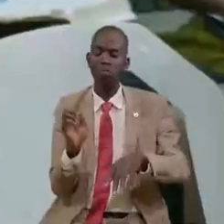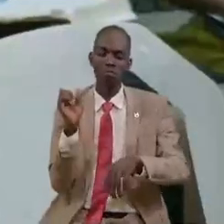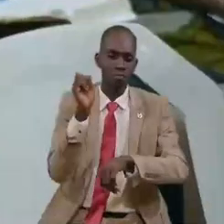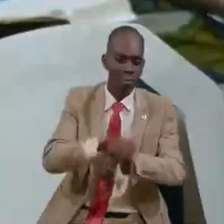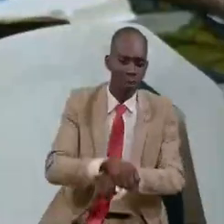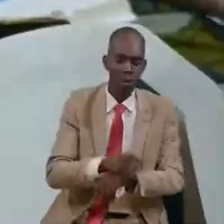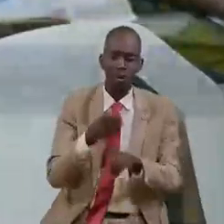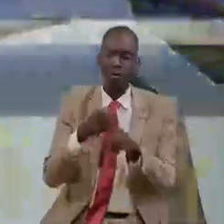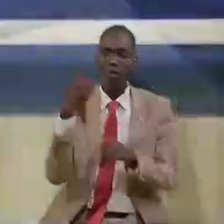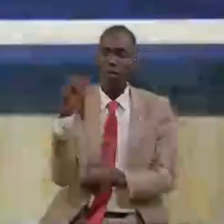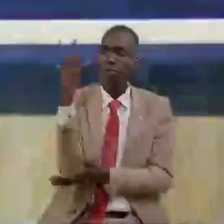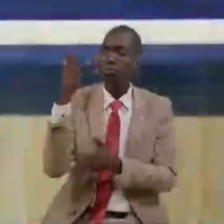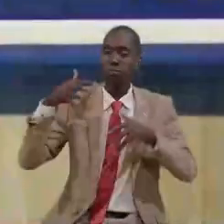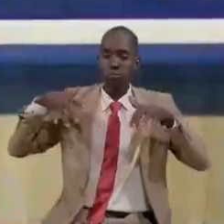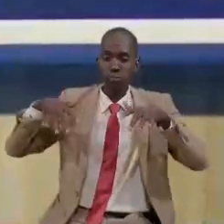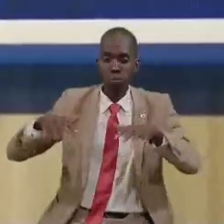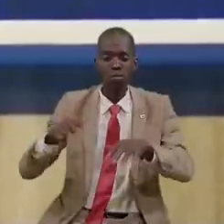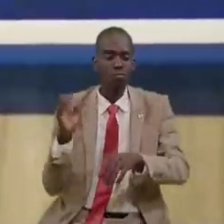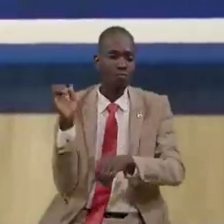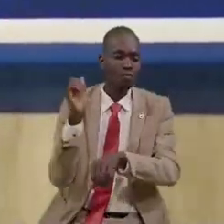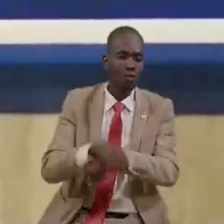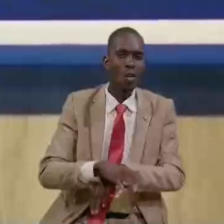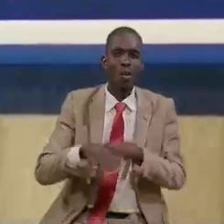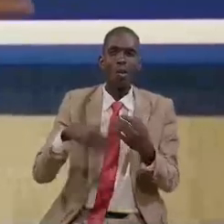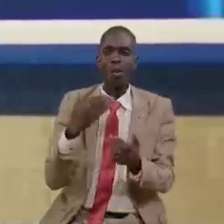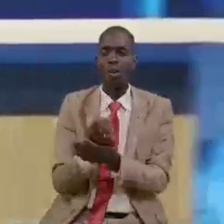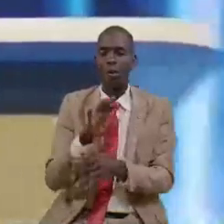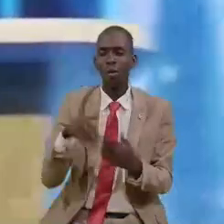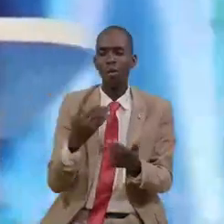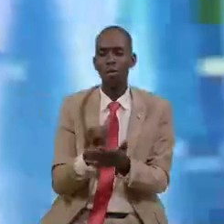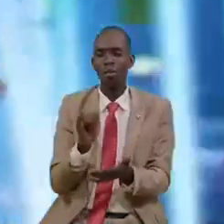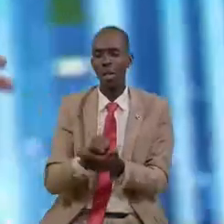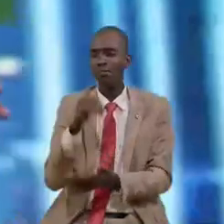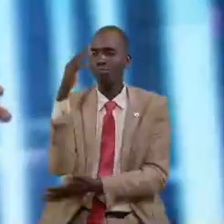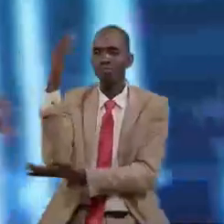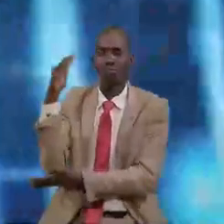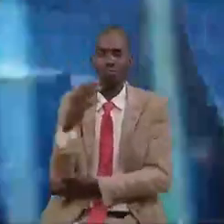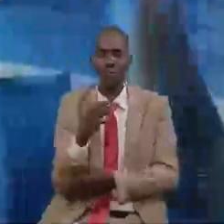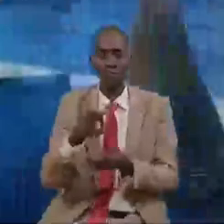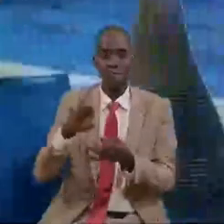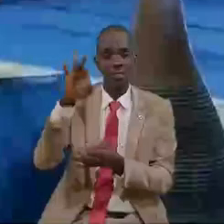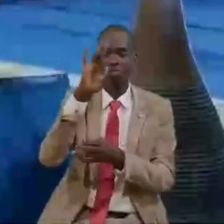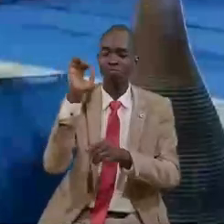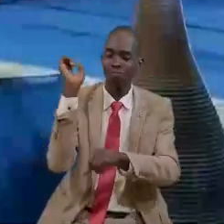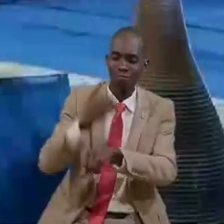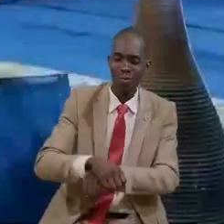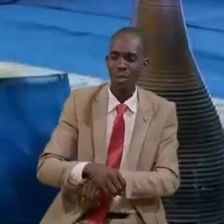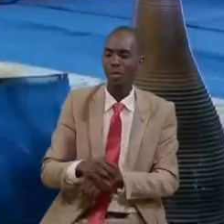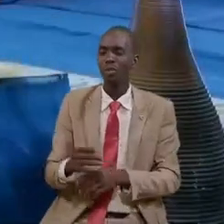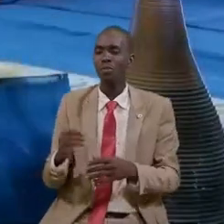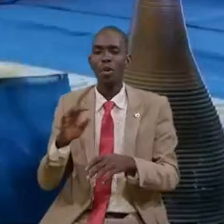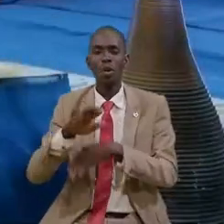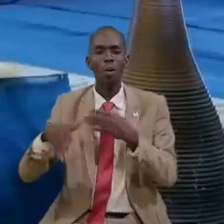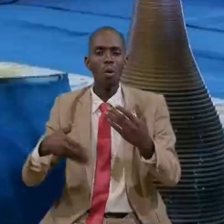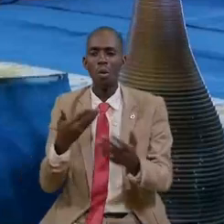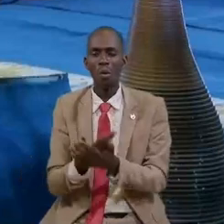la forêt, ceux-là de la jungle, les esprits forestiers, alors les esprits de la jungle, ces